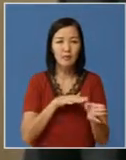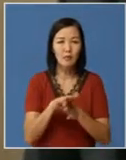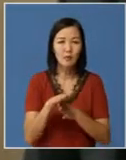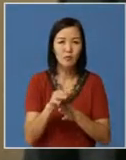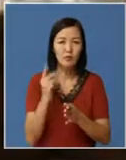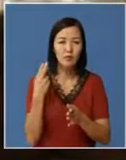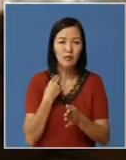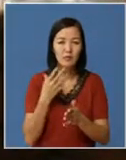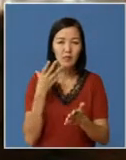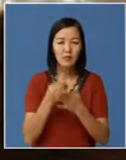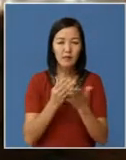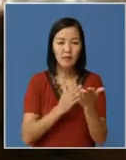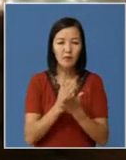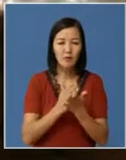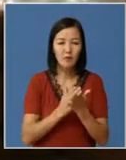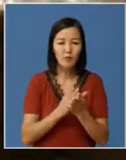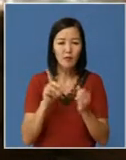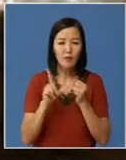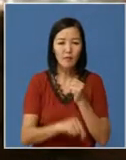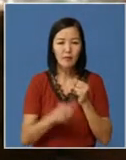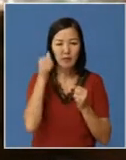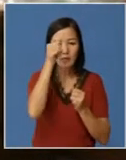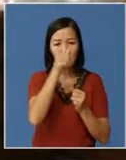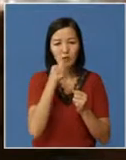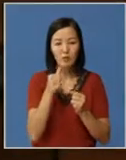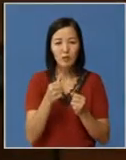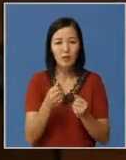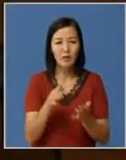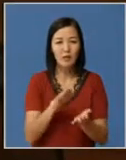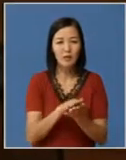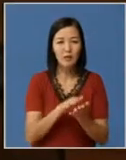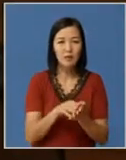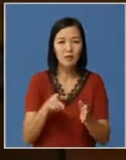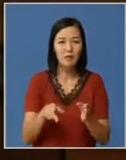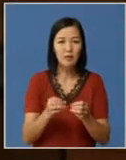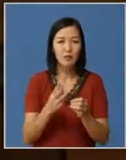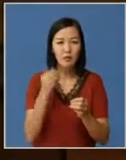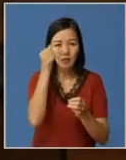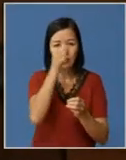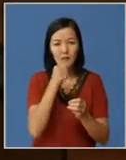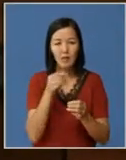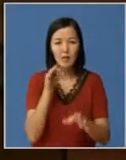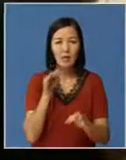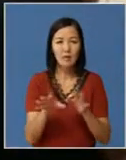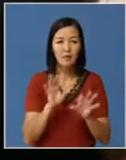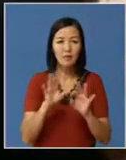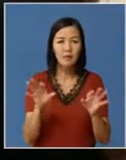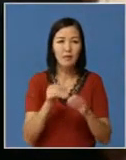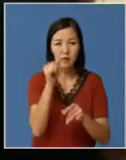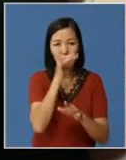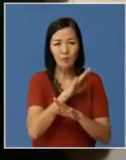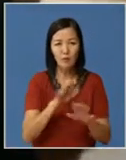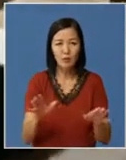сотрудниками, правда, только за последний год. Остальную сумму, которая накопилась с 2013 года, как и объяснила судья, взыскать